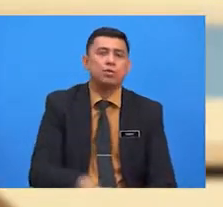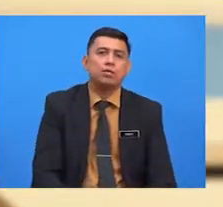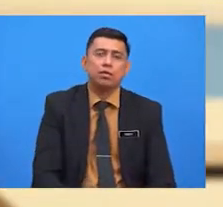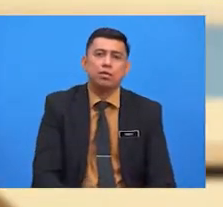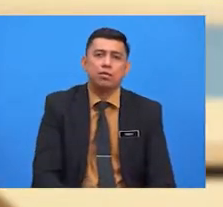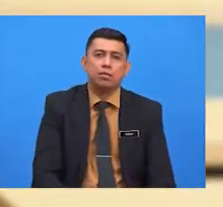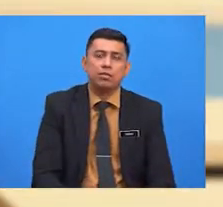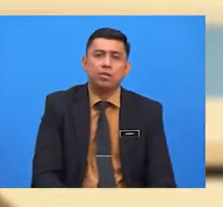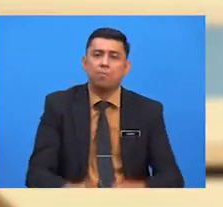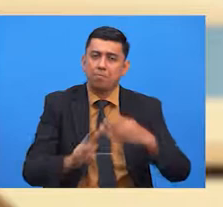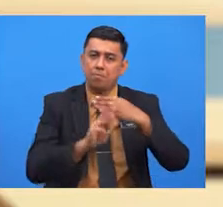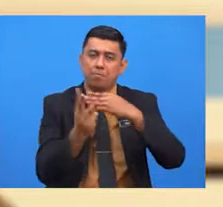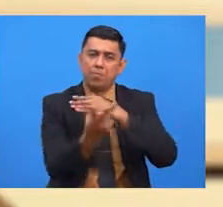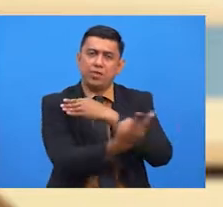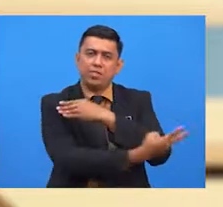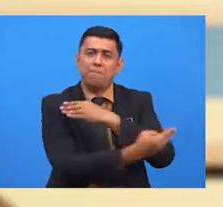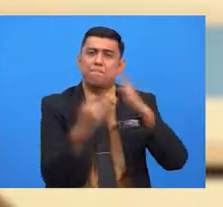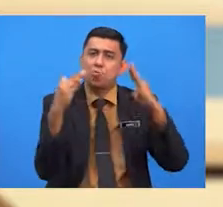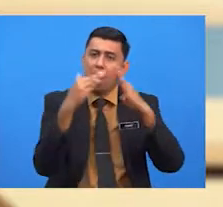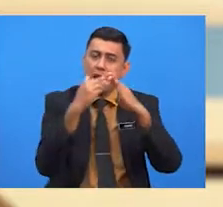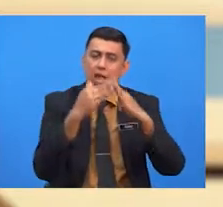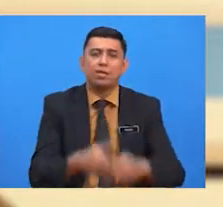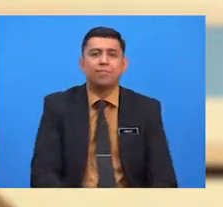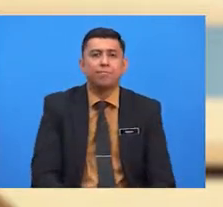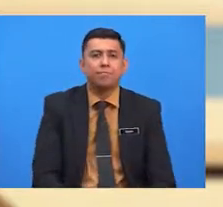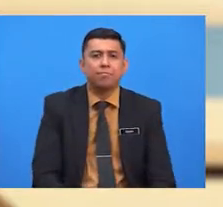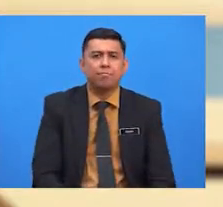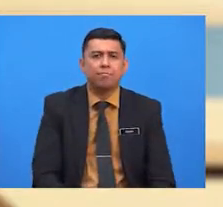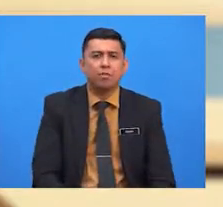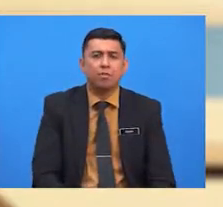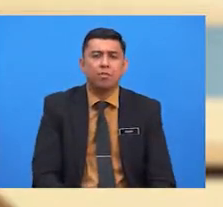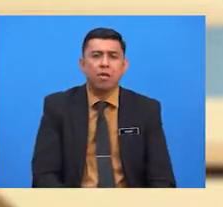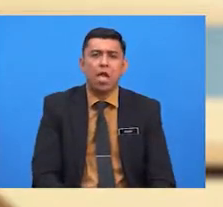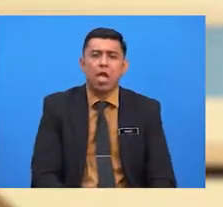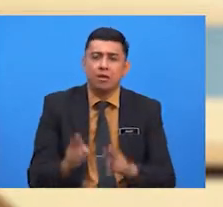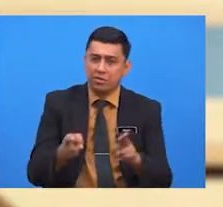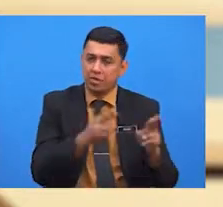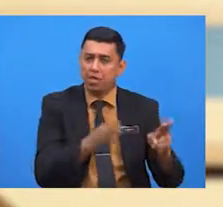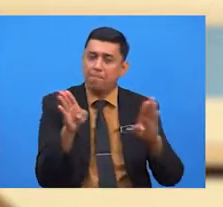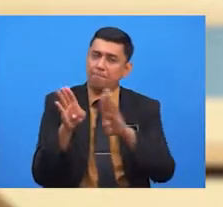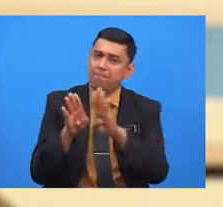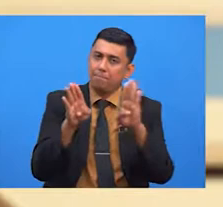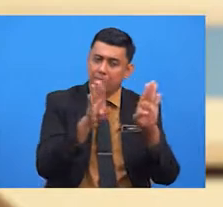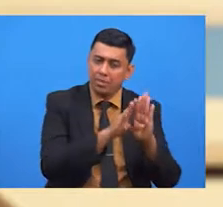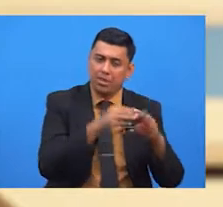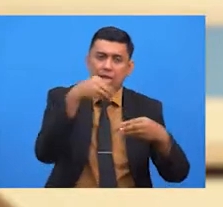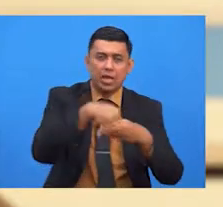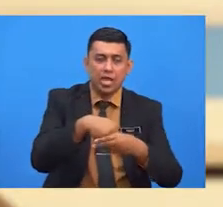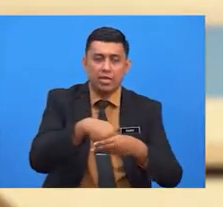bandar ialah kawasan perumahan. Perancangan bandar yang sistematik dalam tamadun